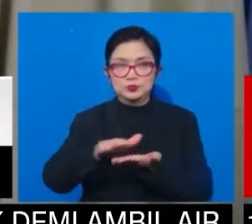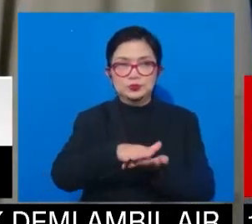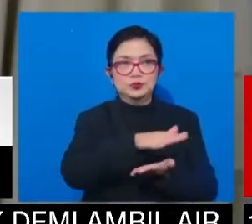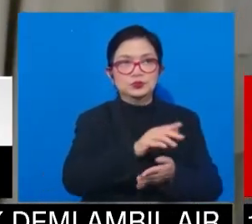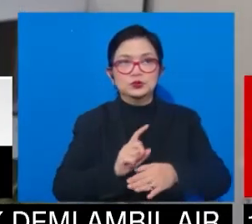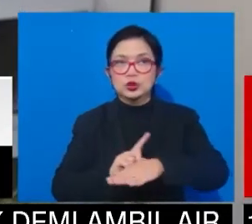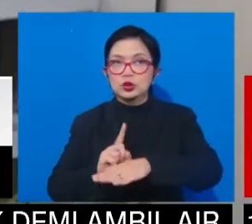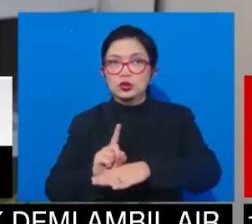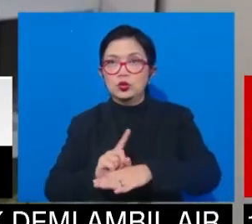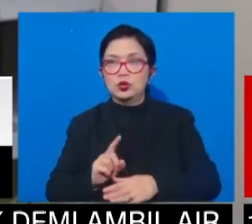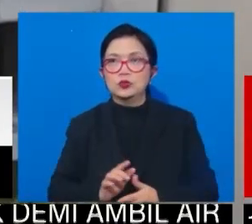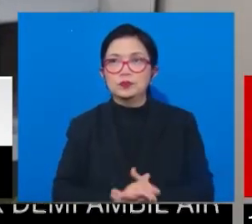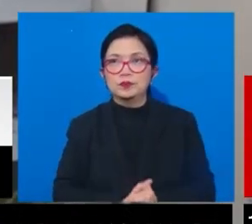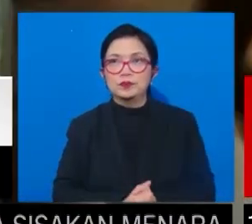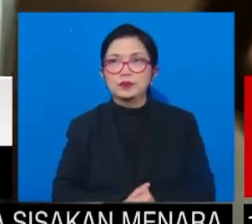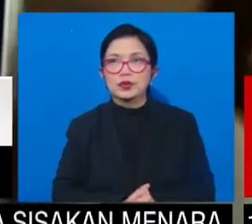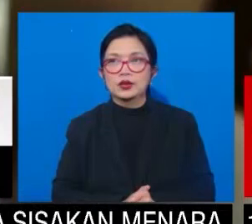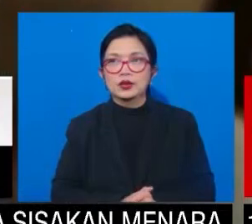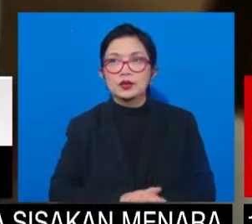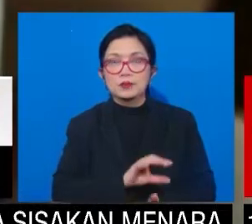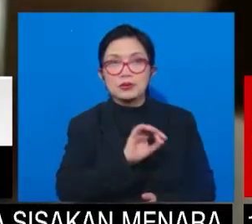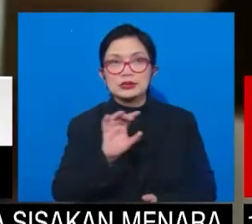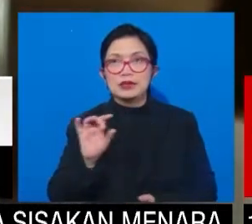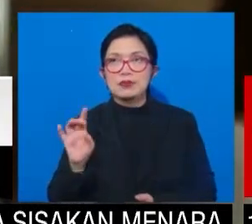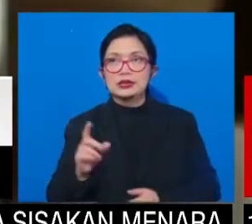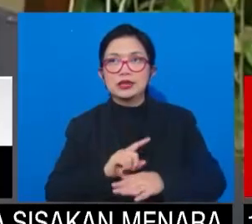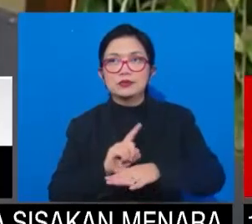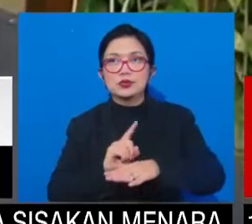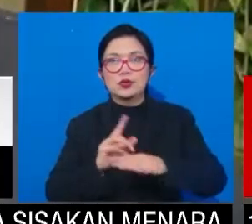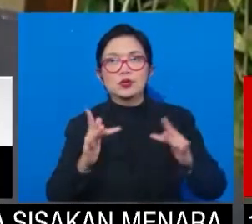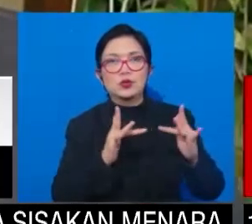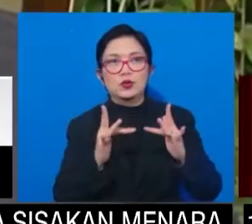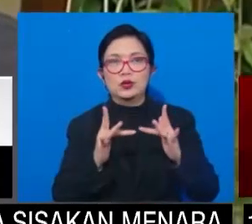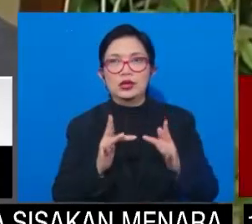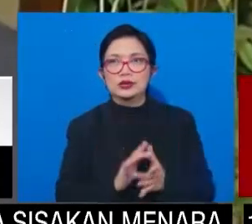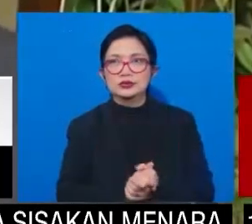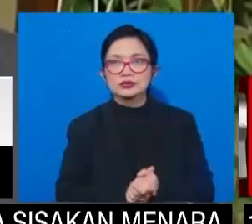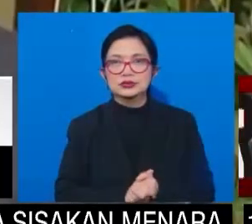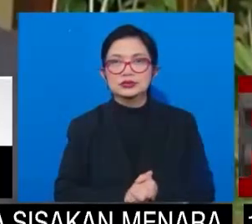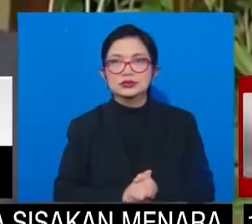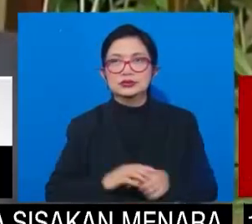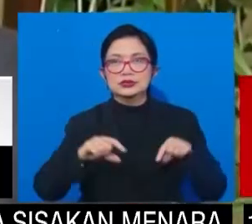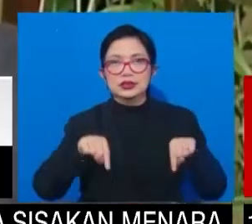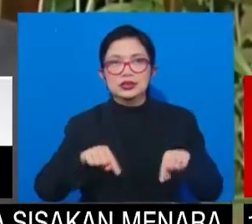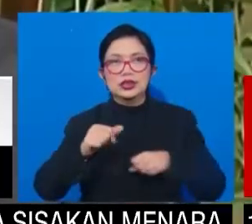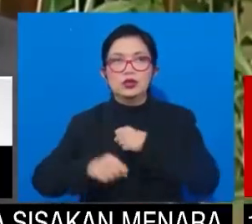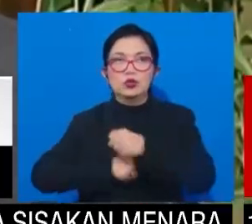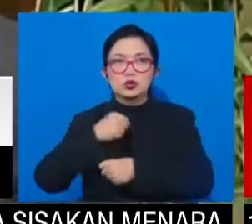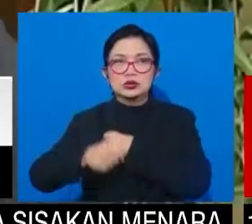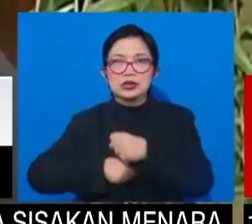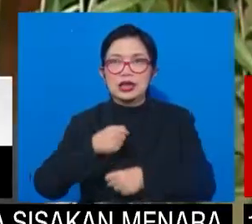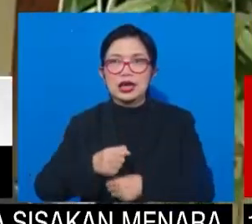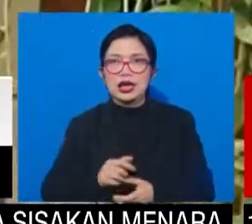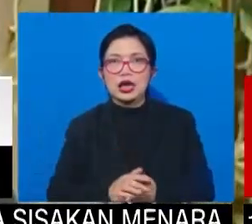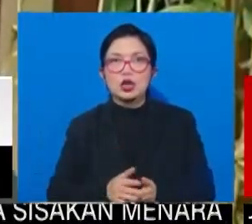toko, Heri juga memanfaatkan beragam marketplace saat ini. Sebenarnya ini usaha dari efek